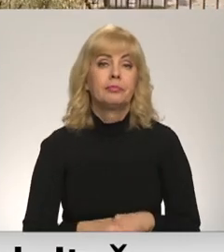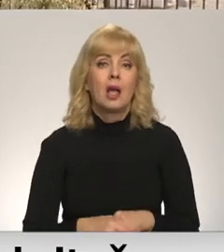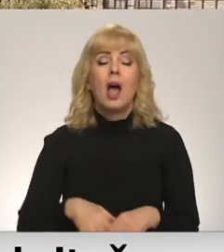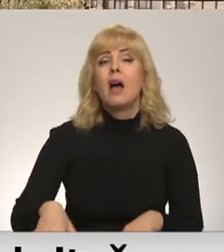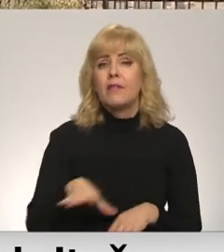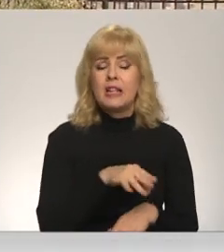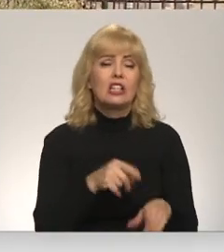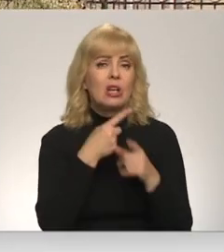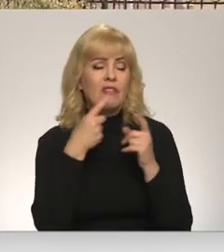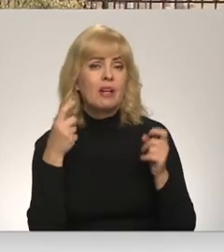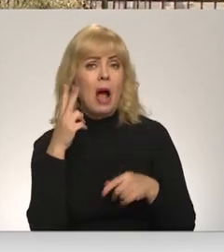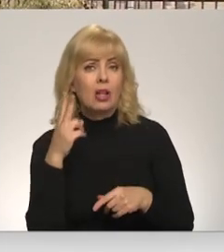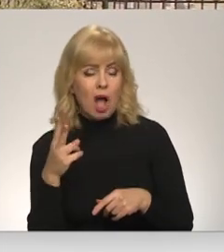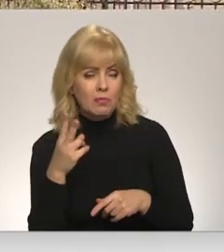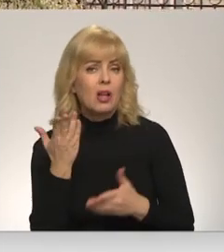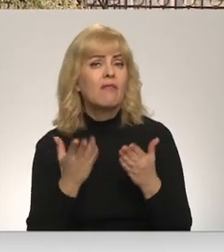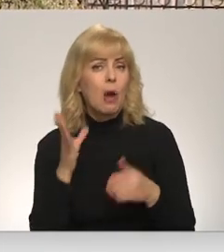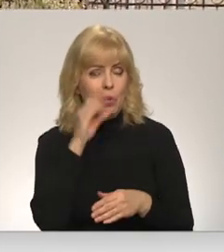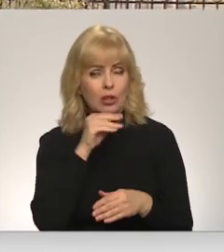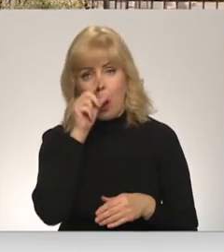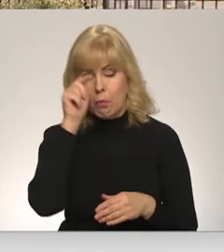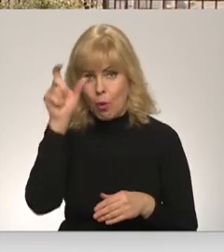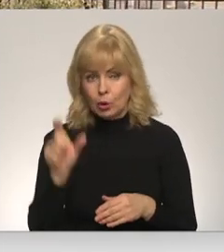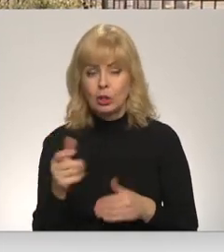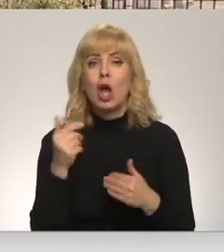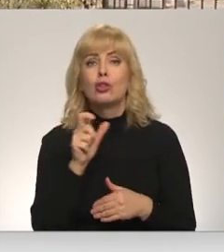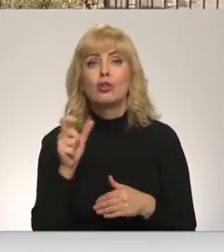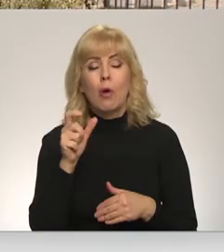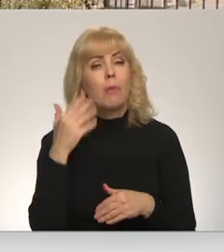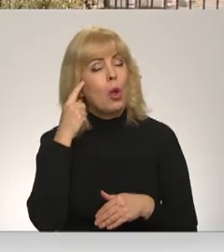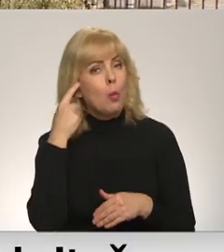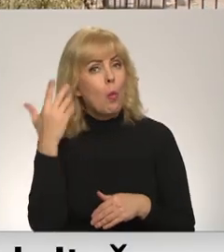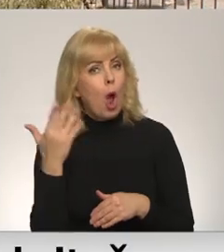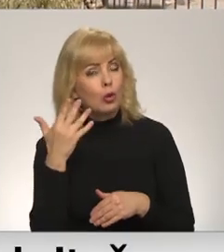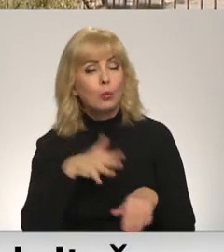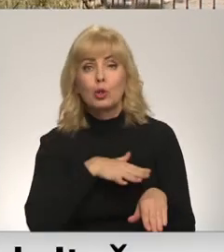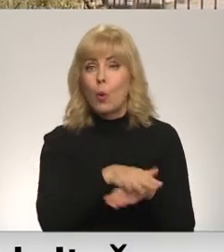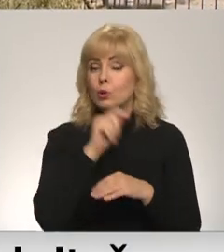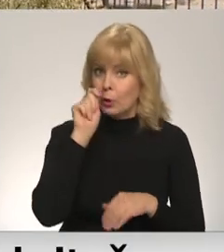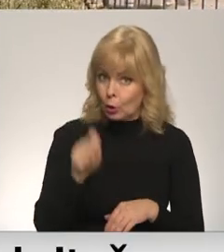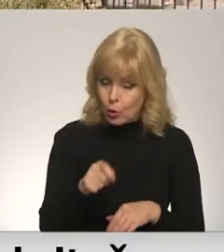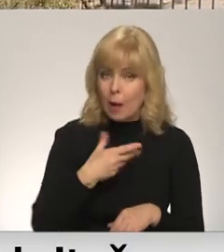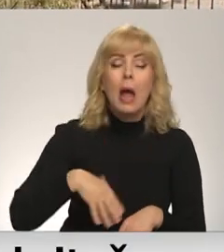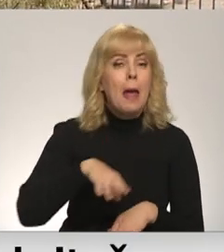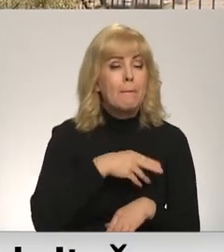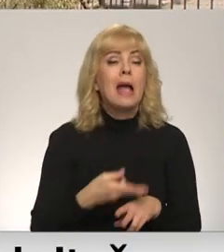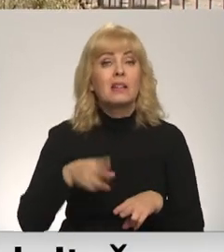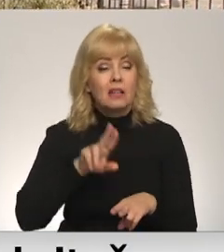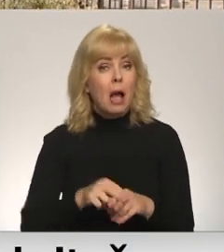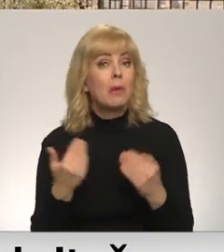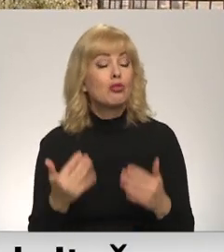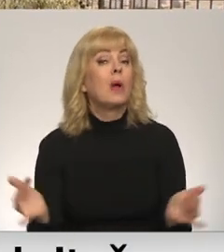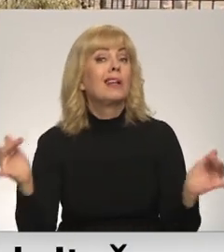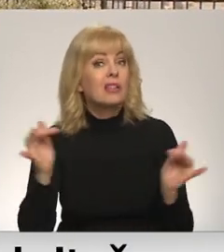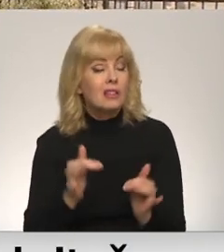Visa informācija liecina, ka iespējams Putinam šobrīd atkal ir nodoms uzbrukt Ukrainai. Arī mēs tāpēc šodien šeit esam